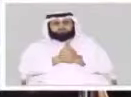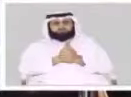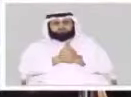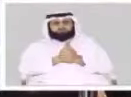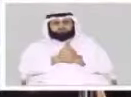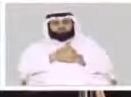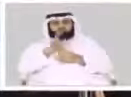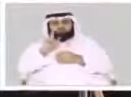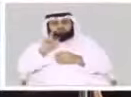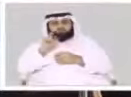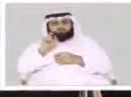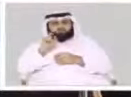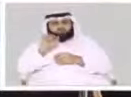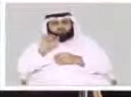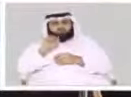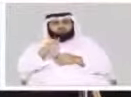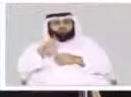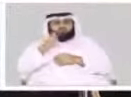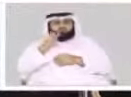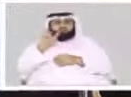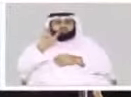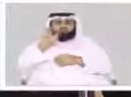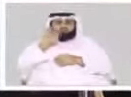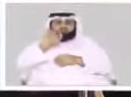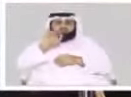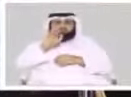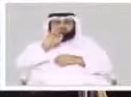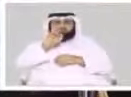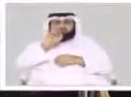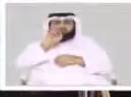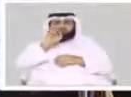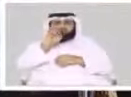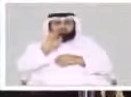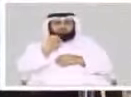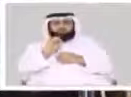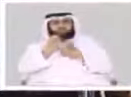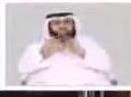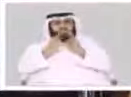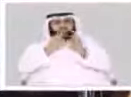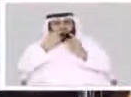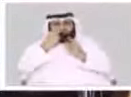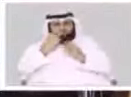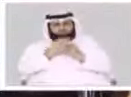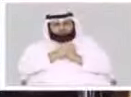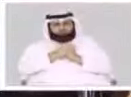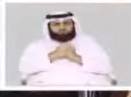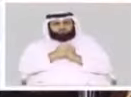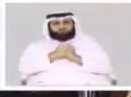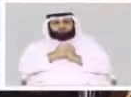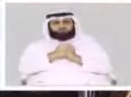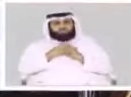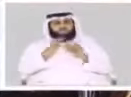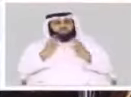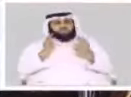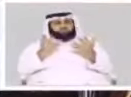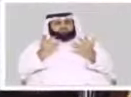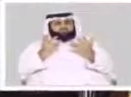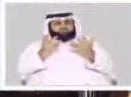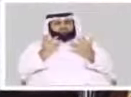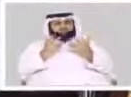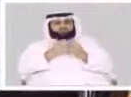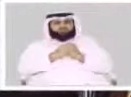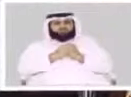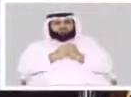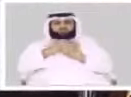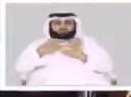ميثاقهم لعناهم وجعلنا قلوبهم قاسية. العقوبة هنا، كيف لك أن